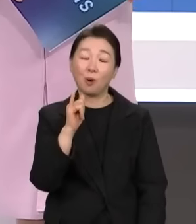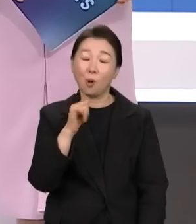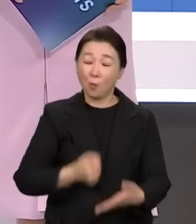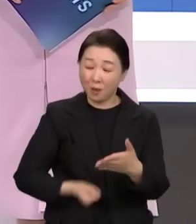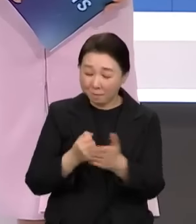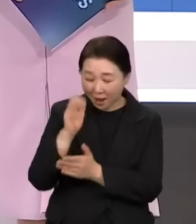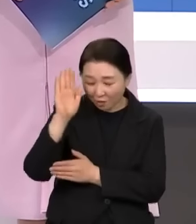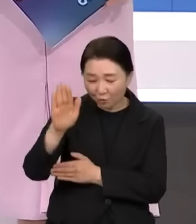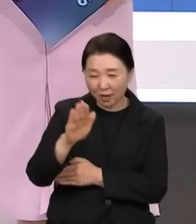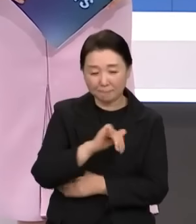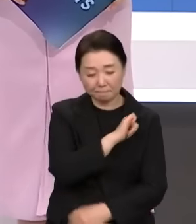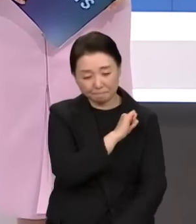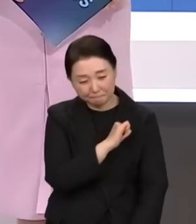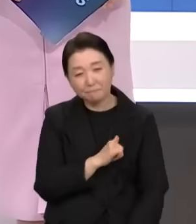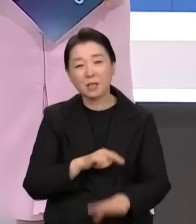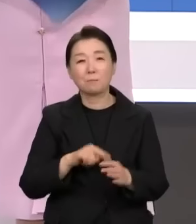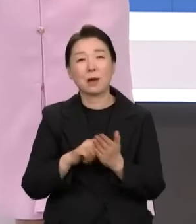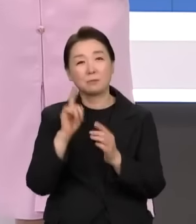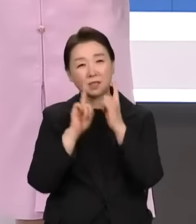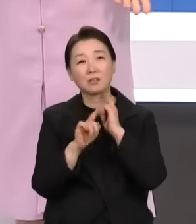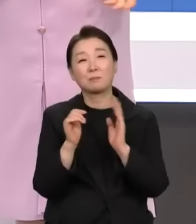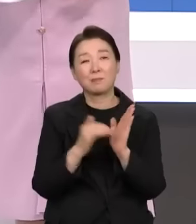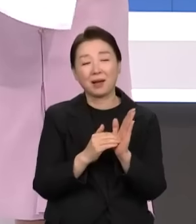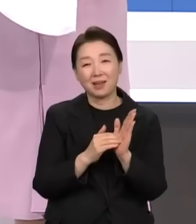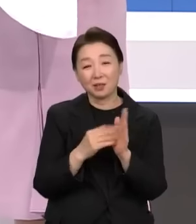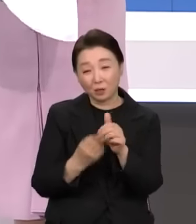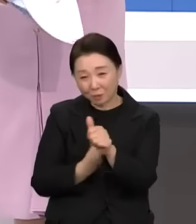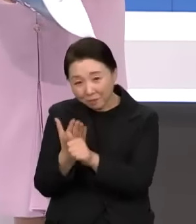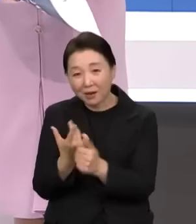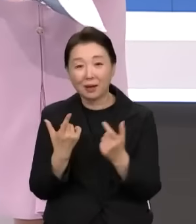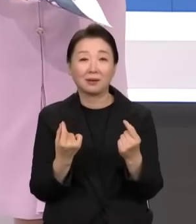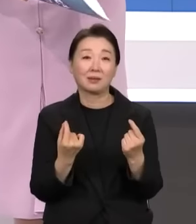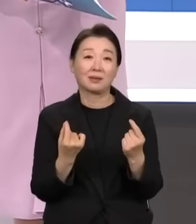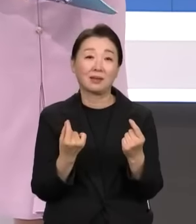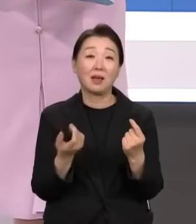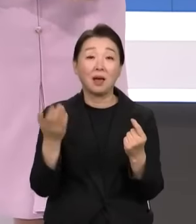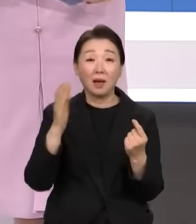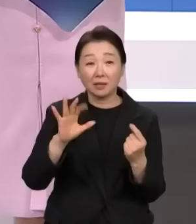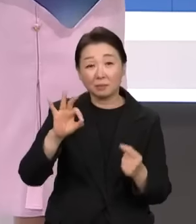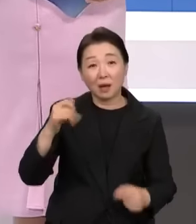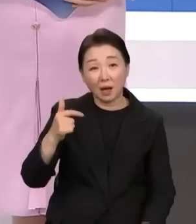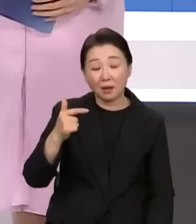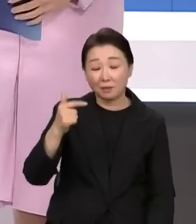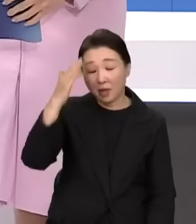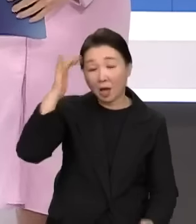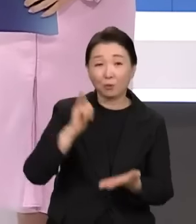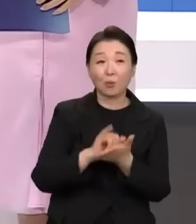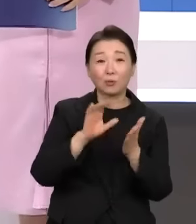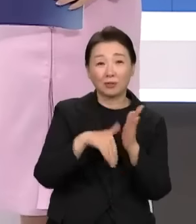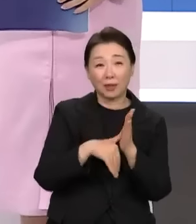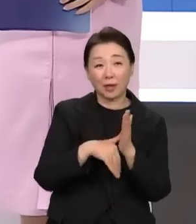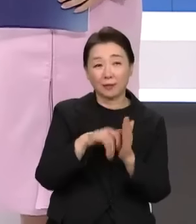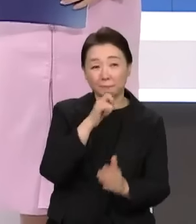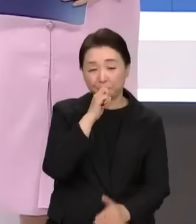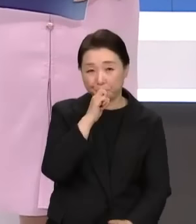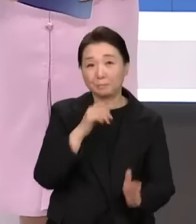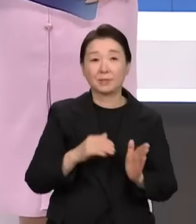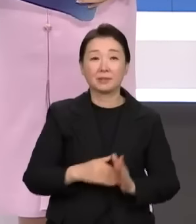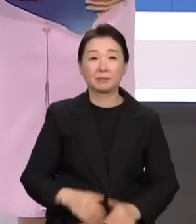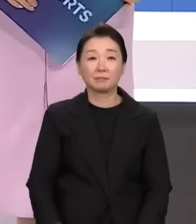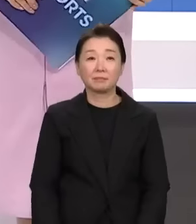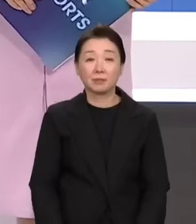후에 감내해야 했던 마음고생을 이렇게 토론했나 싶었는데요. 그런데 안세영은 귀국길에선 이렇게 입을 꾹